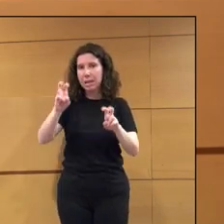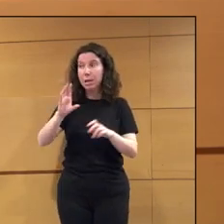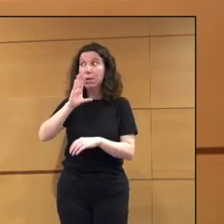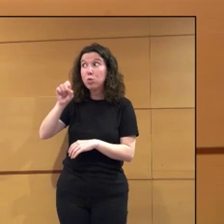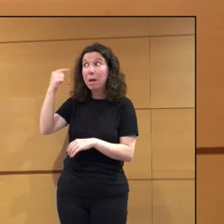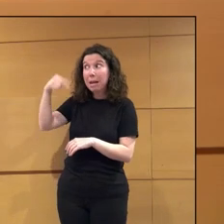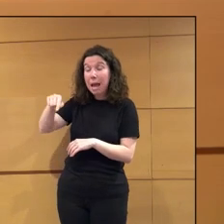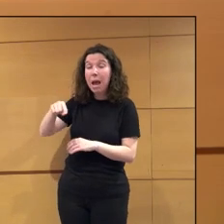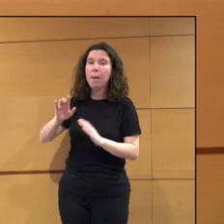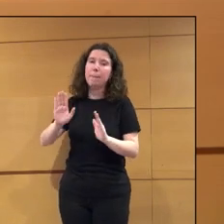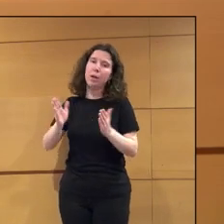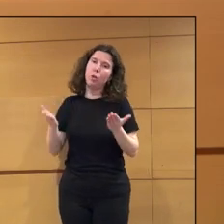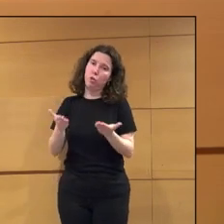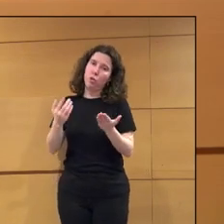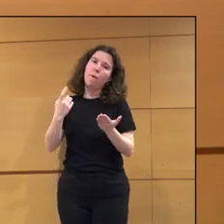però encara